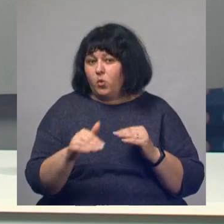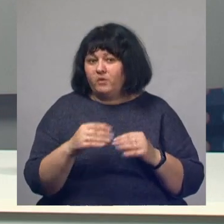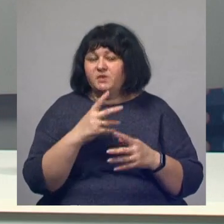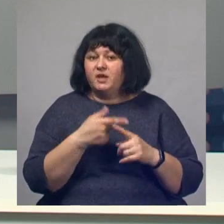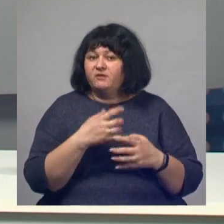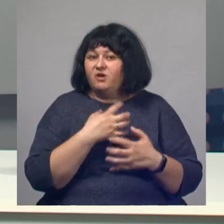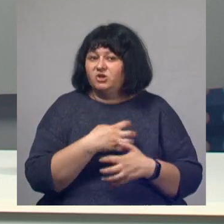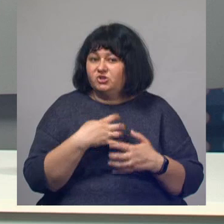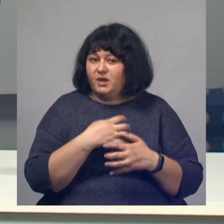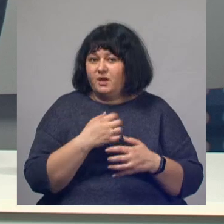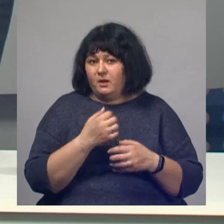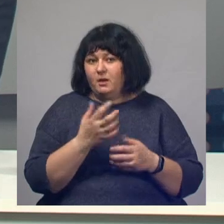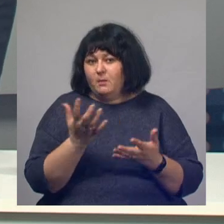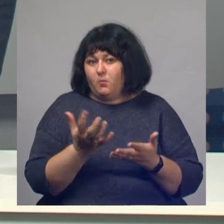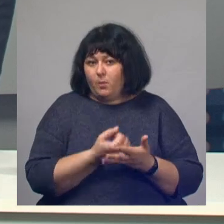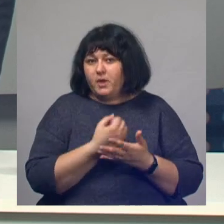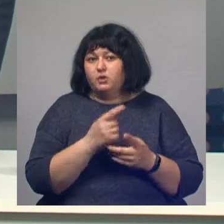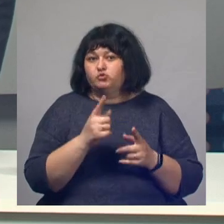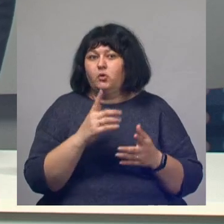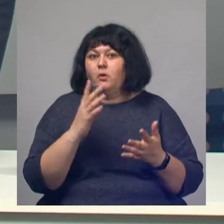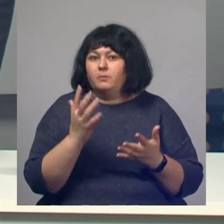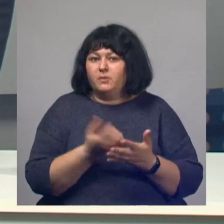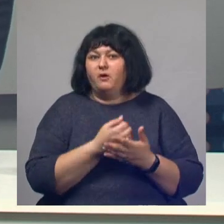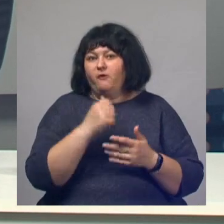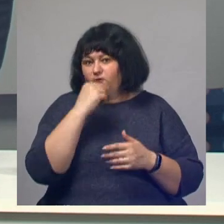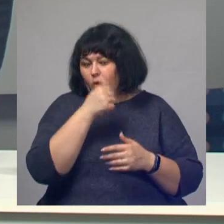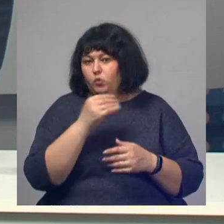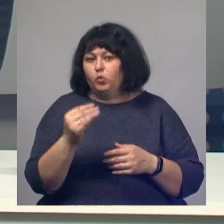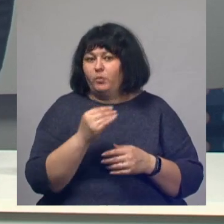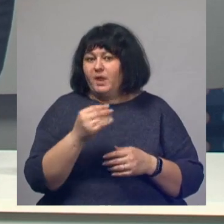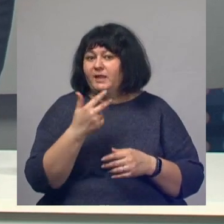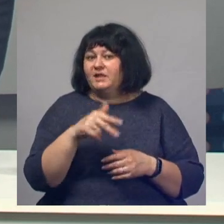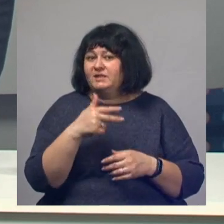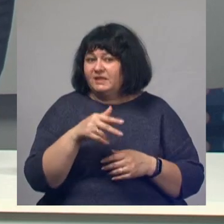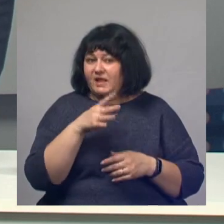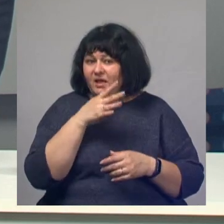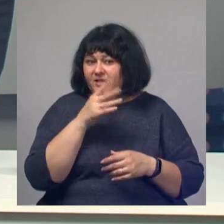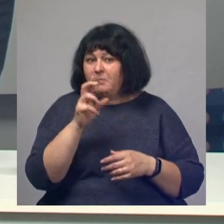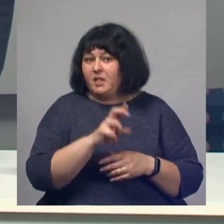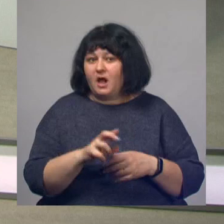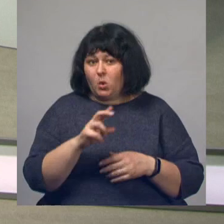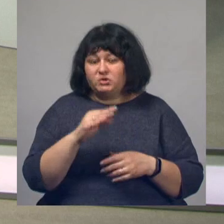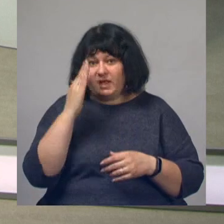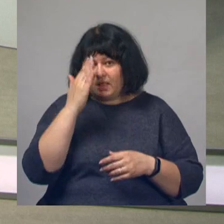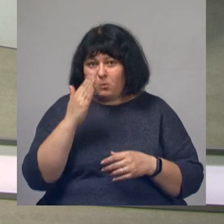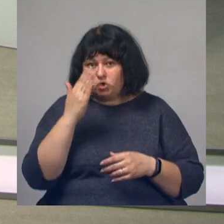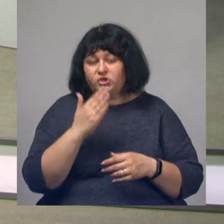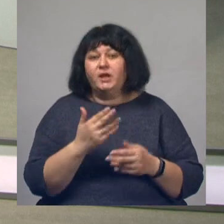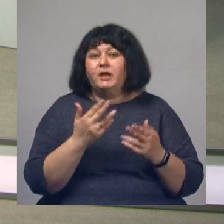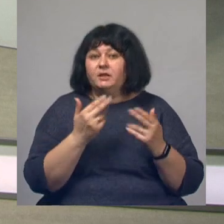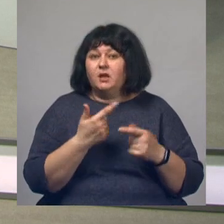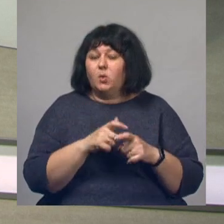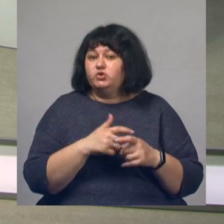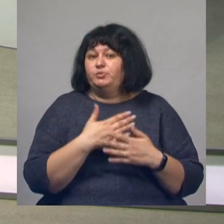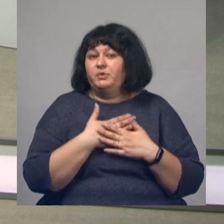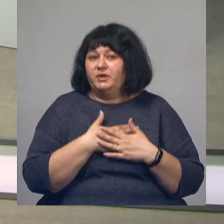наверное, эта победа, так как она добыта в год юбилея, 30-летия белгородской таможни. Да, конечно. Очень приятно, что